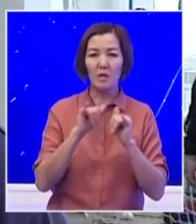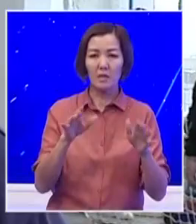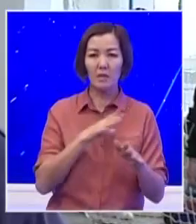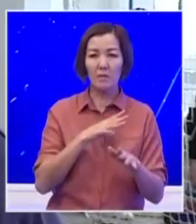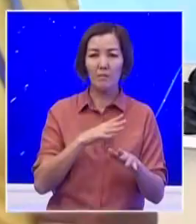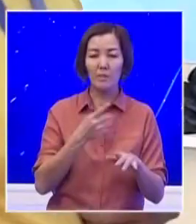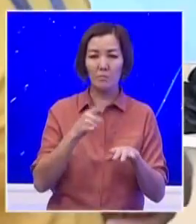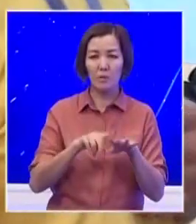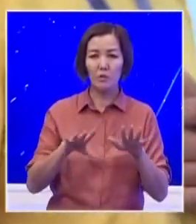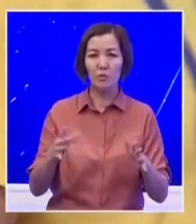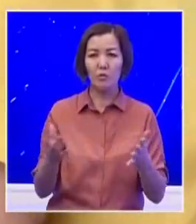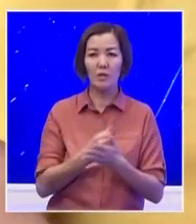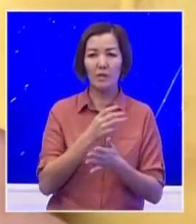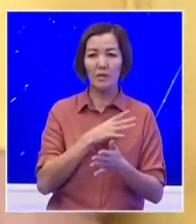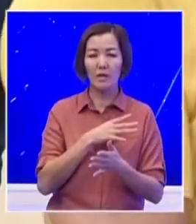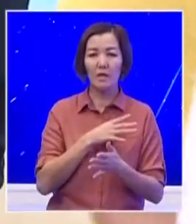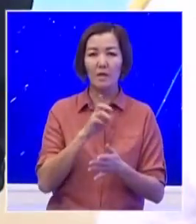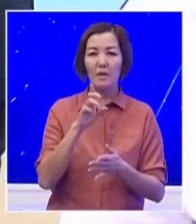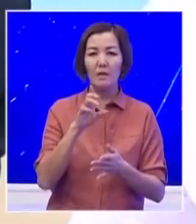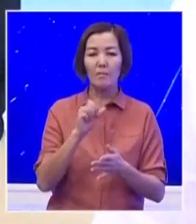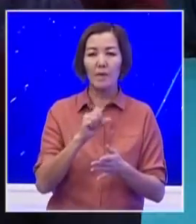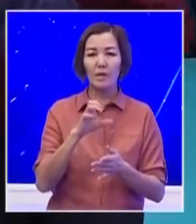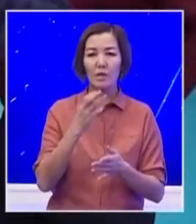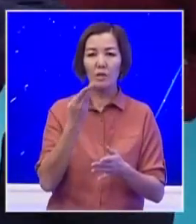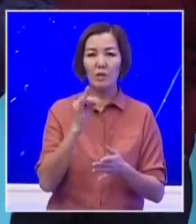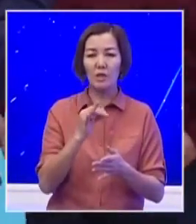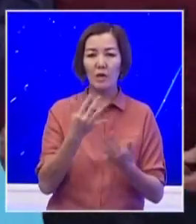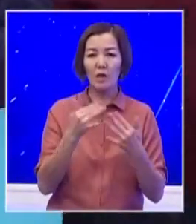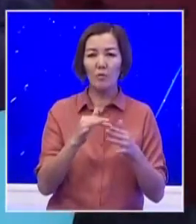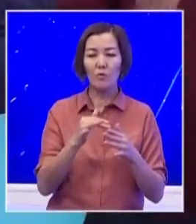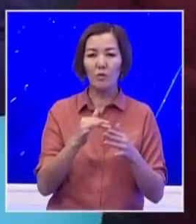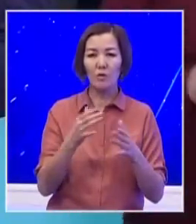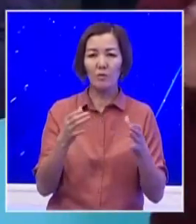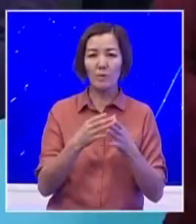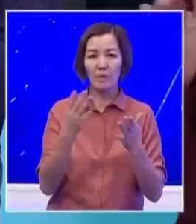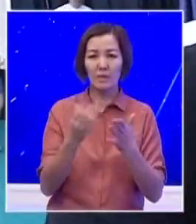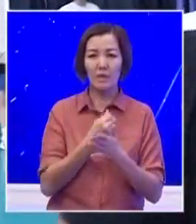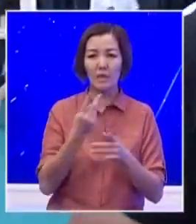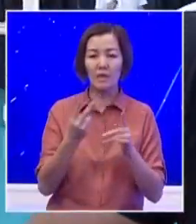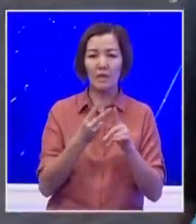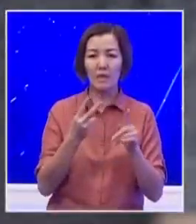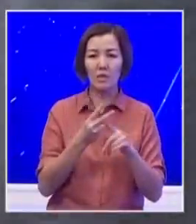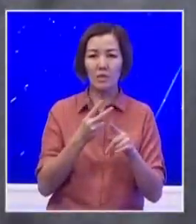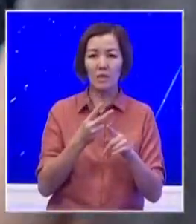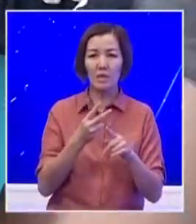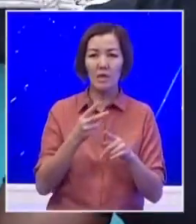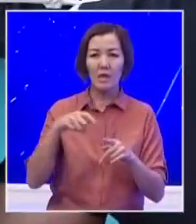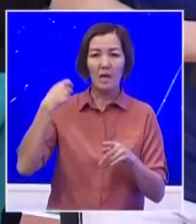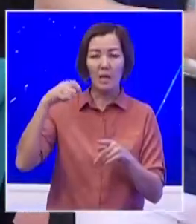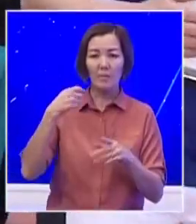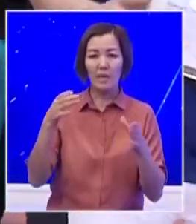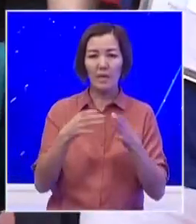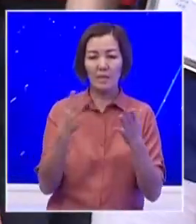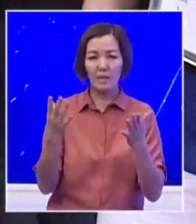алды деп ойлаймын. Бұл турнирде Баши командасы жеңіске жетсе, екінші орында Жетісу арнасының операторлар ұжымы иеленді. Қола медаль